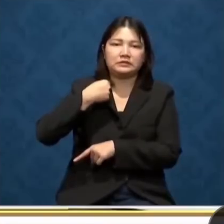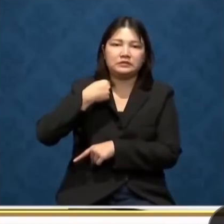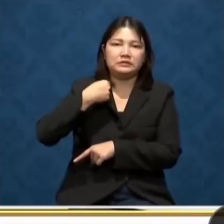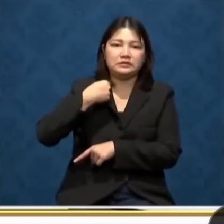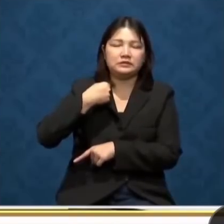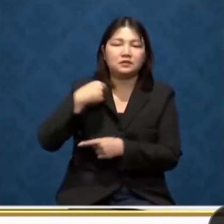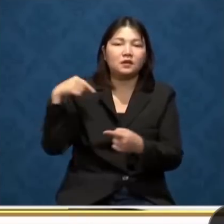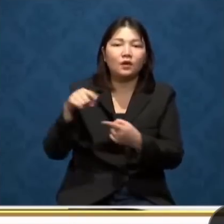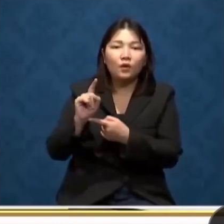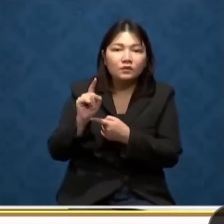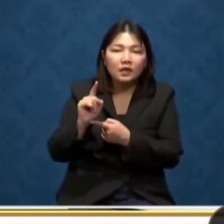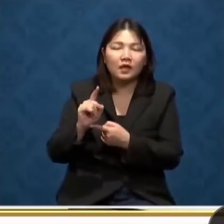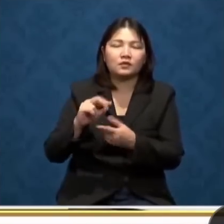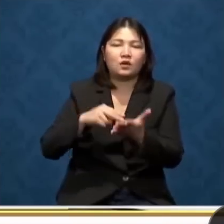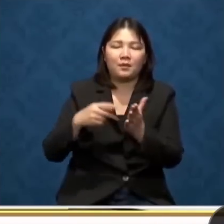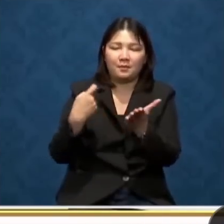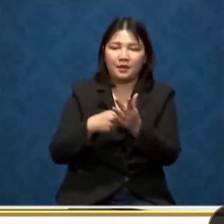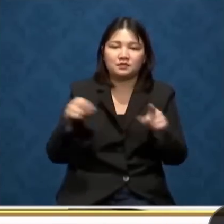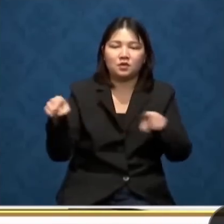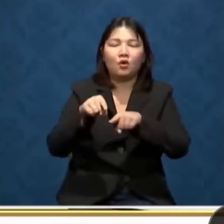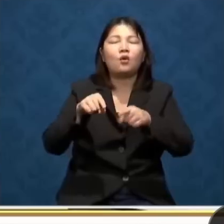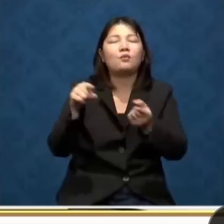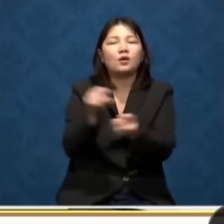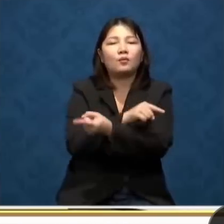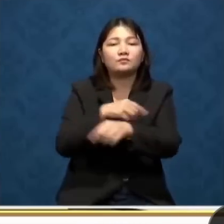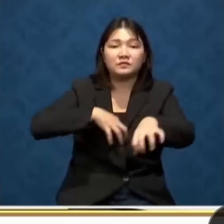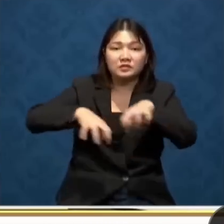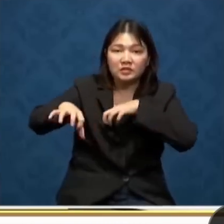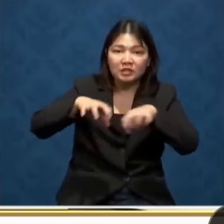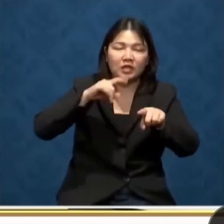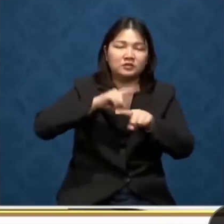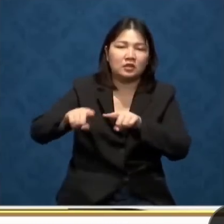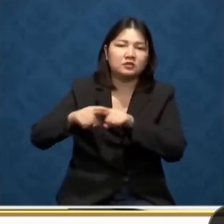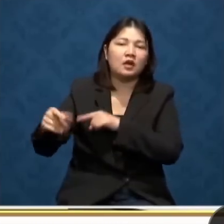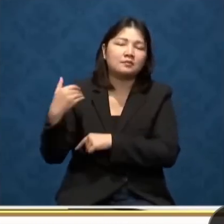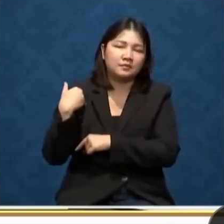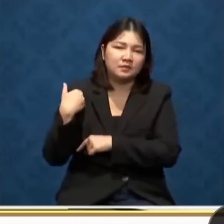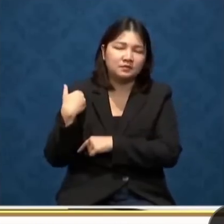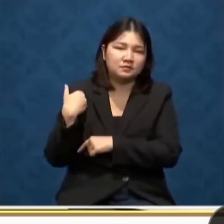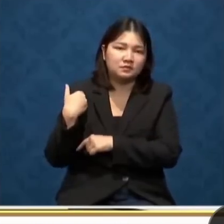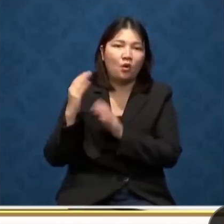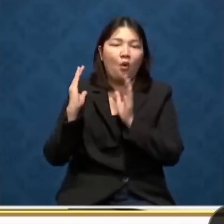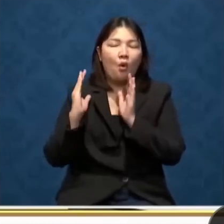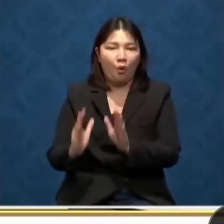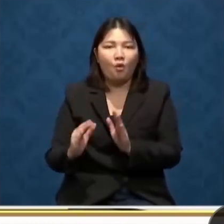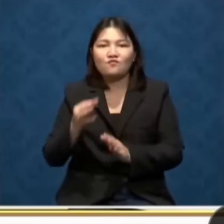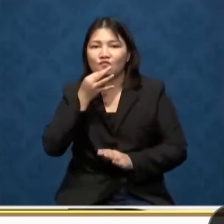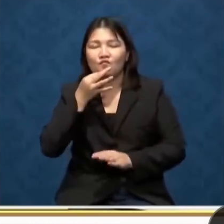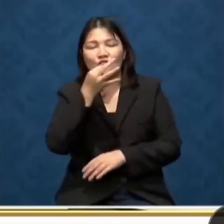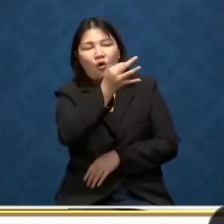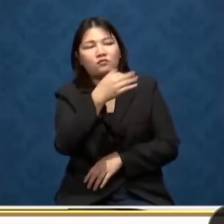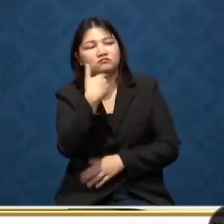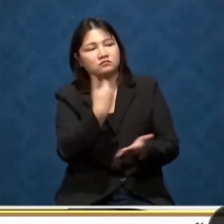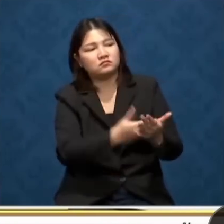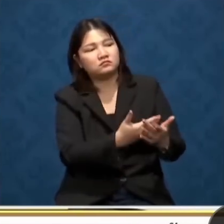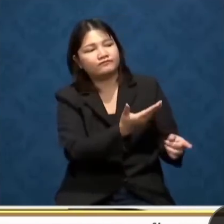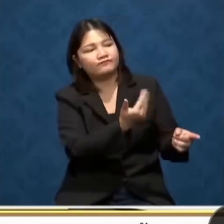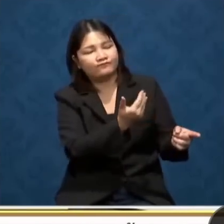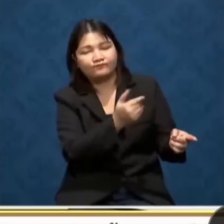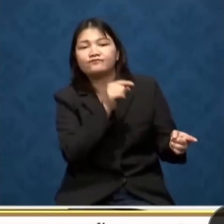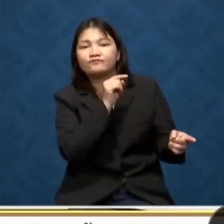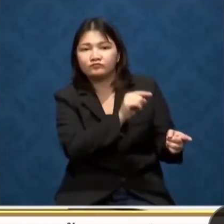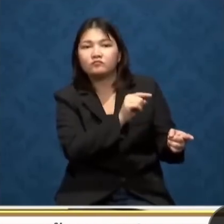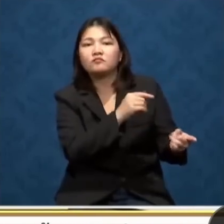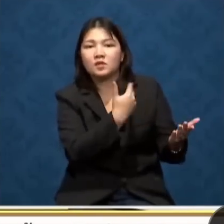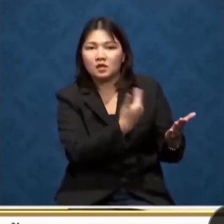ในคดีที่เกี่วอบกณพของกองทประกัสังคม โดยโจ distractions ๆื่นฟ้องสัยังงประกันสัคมให้จายเงินและเรียก